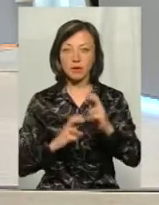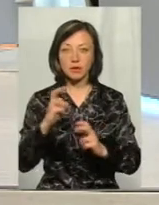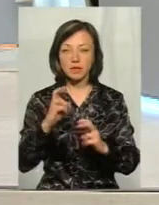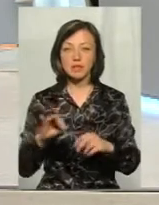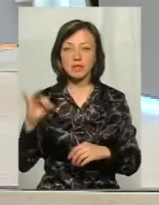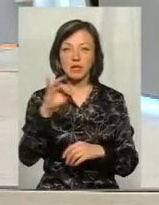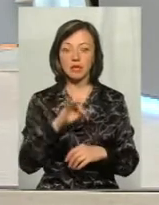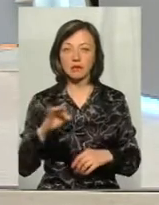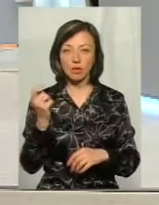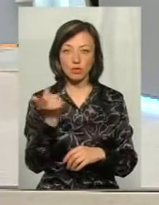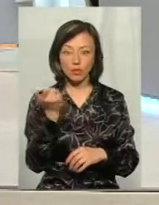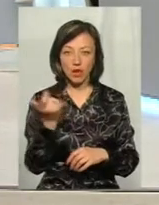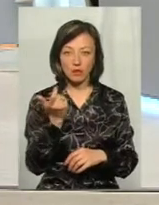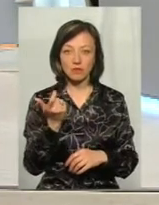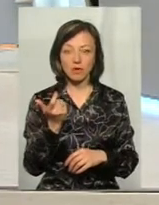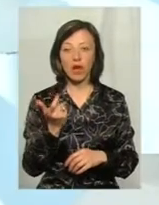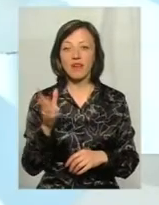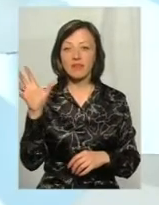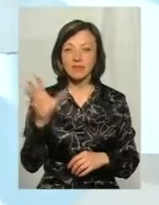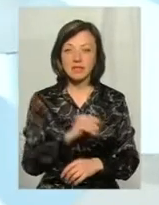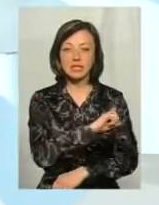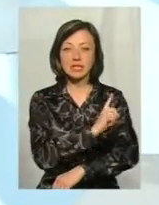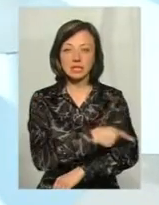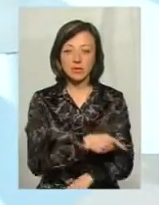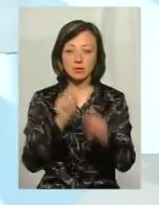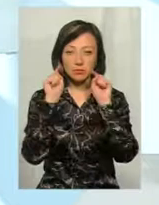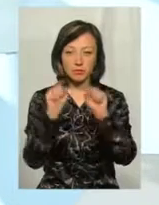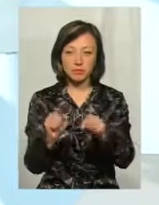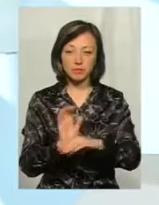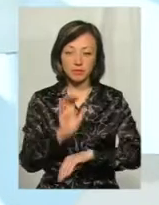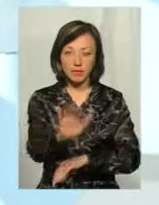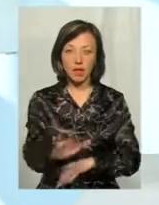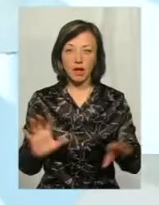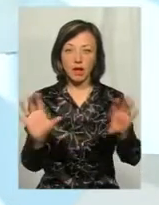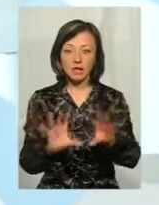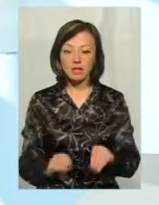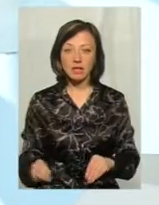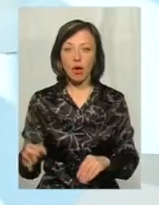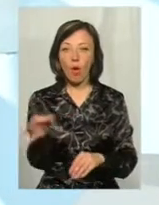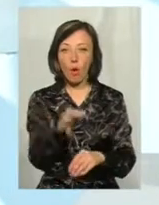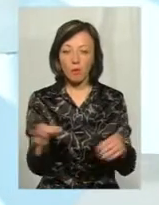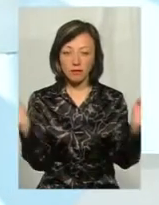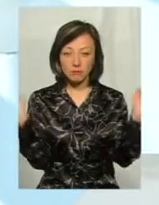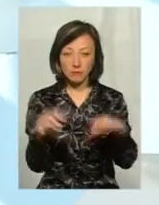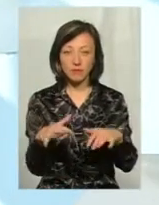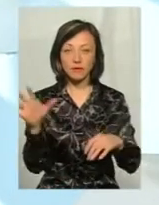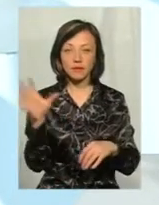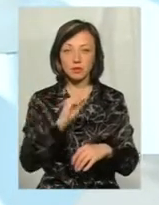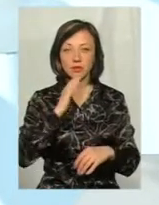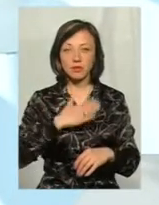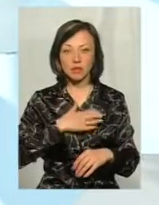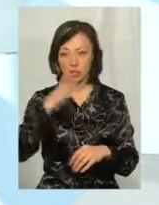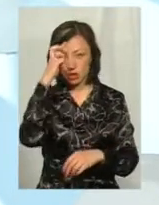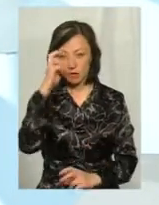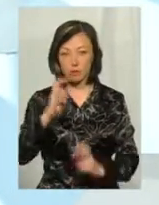значить, Ізяславське лісове господарство. Всі сили були кинуті на гасіння цієї пожежі. Вся область майже з'їхалася туди, всі наші, значить,